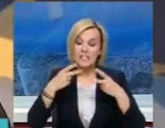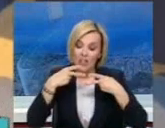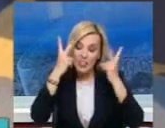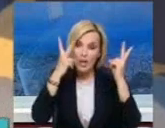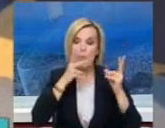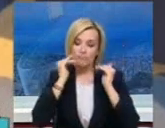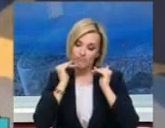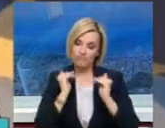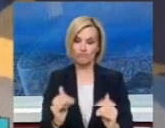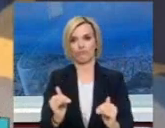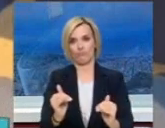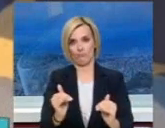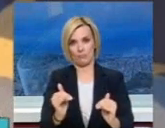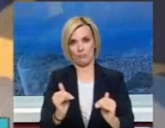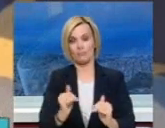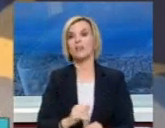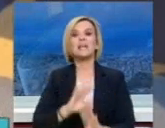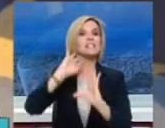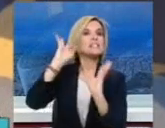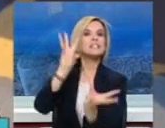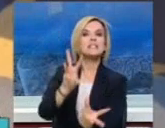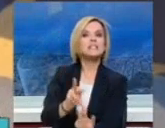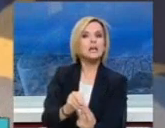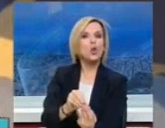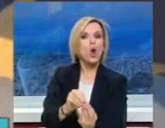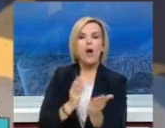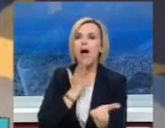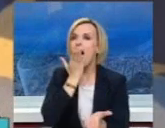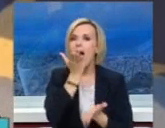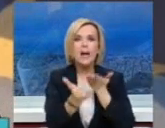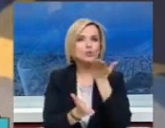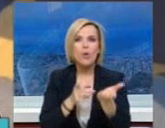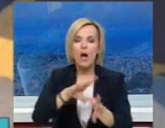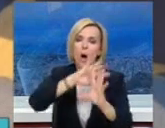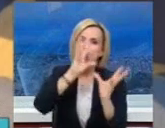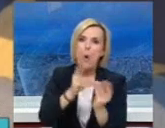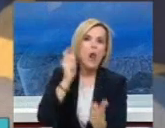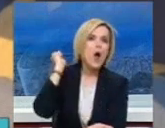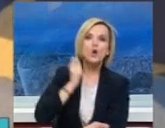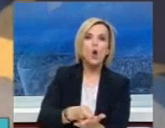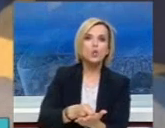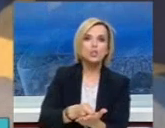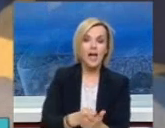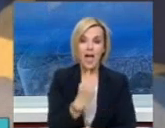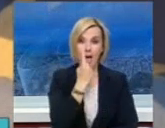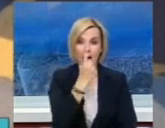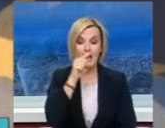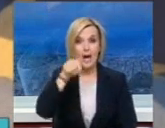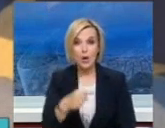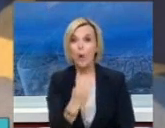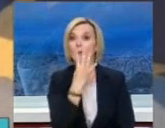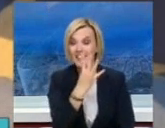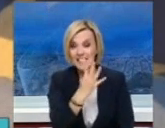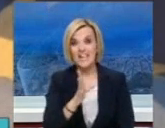δικαιούχων. Το συνολικό κόστος αυτής της παρέμβασης, το επαναλαμβάνω, για 1,4